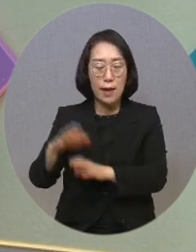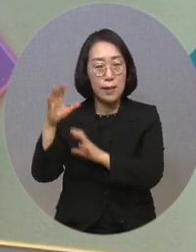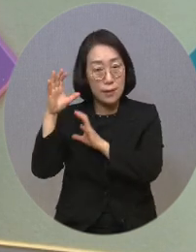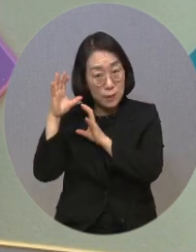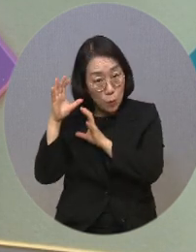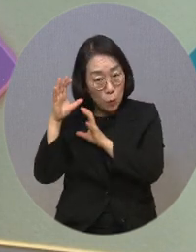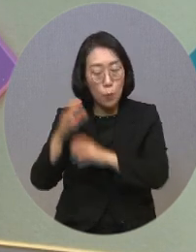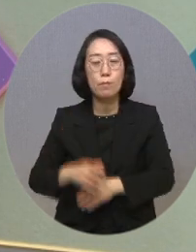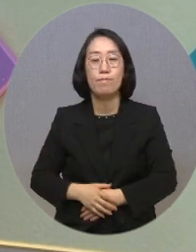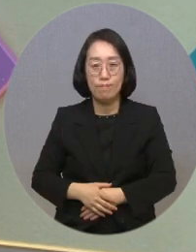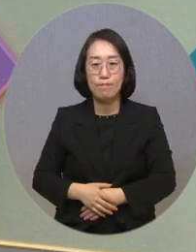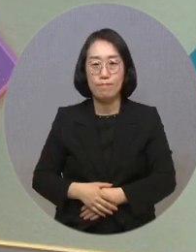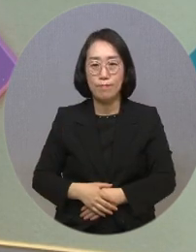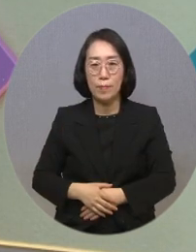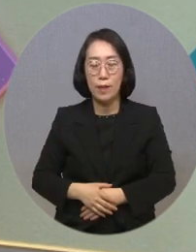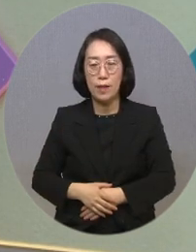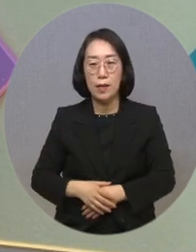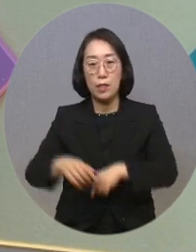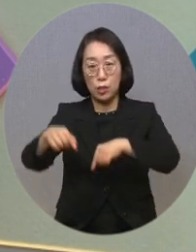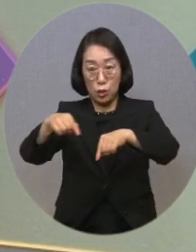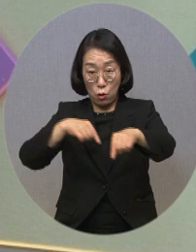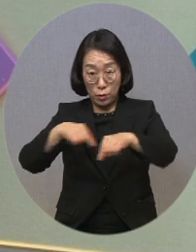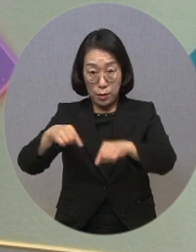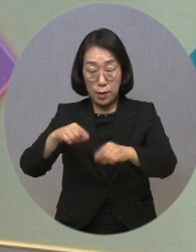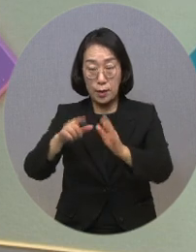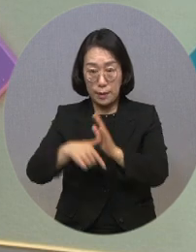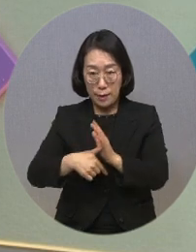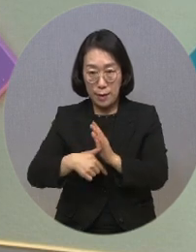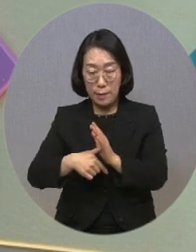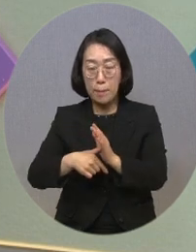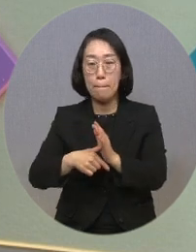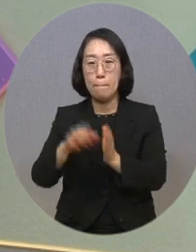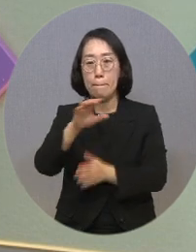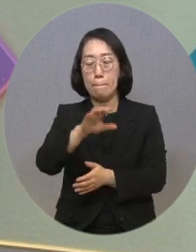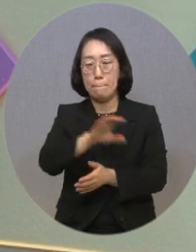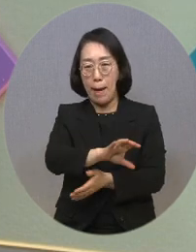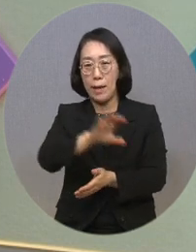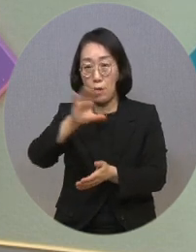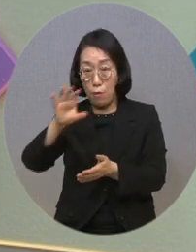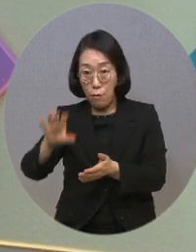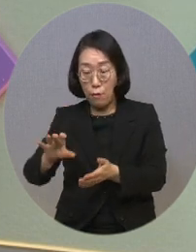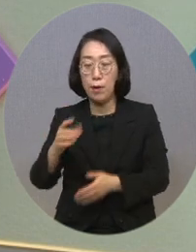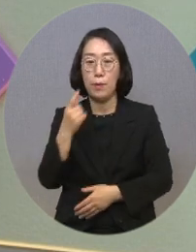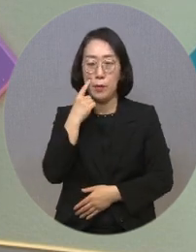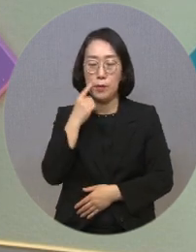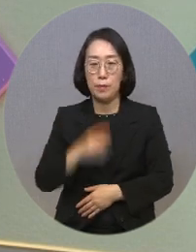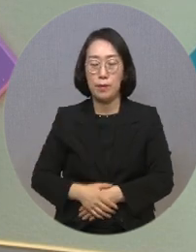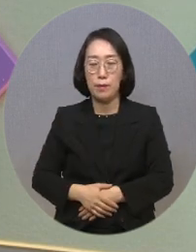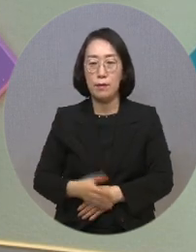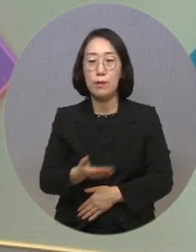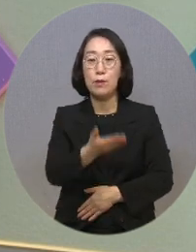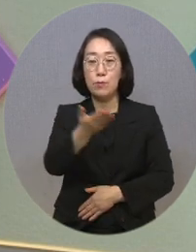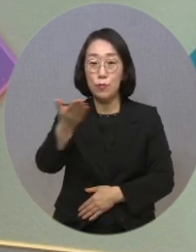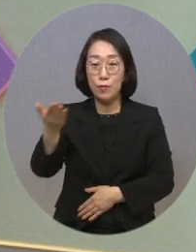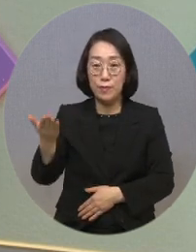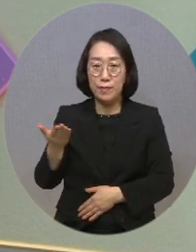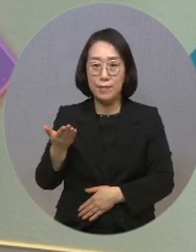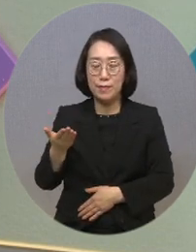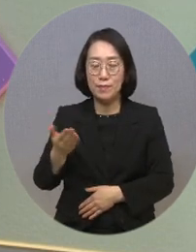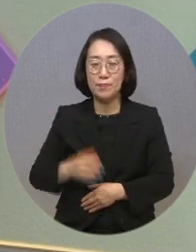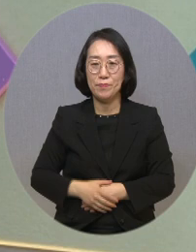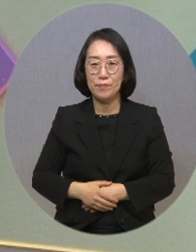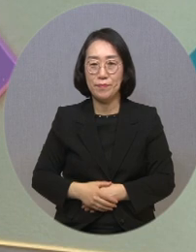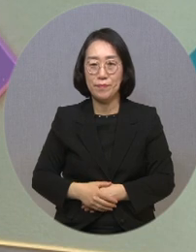경청해서 우리 시 정책에 녹여내도록 하겠습니다. 앞으로 남은 기간